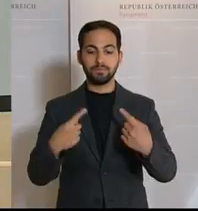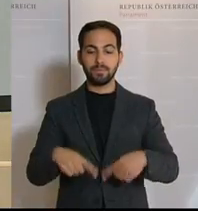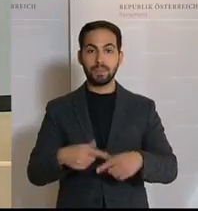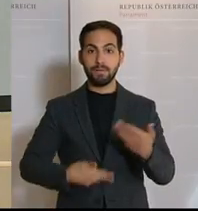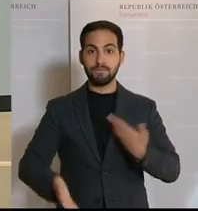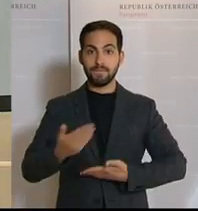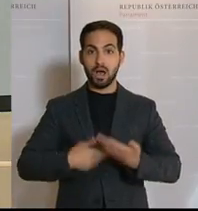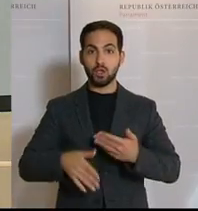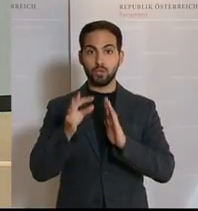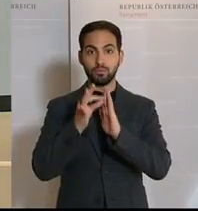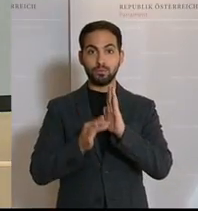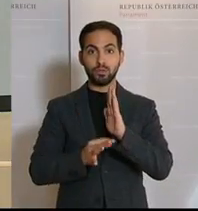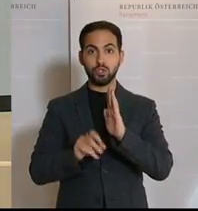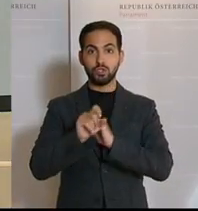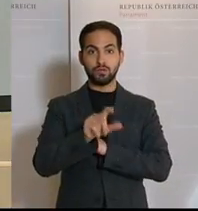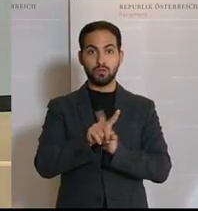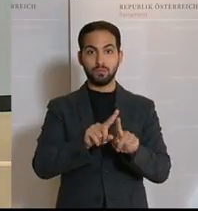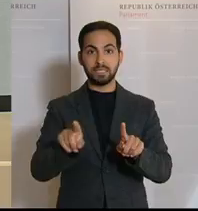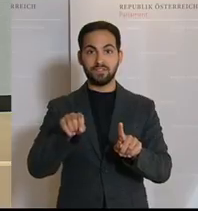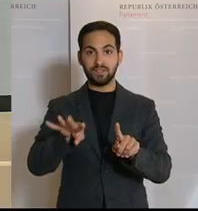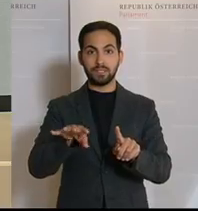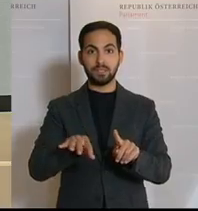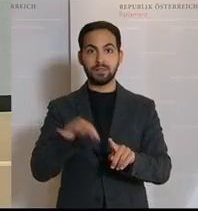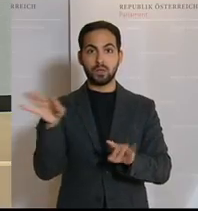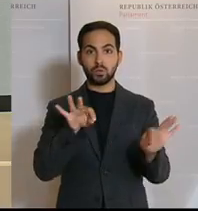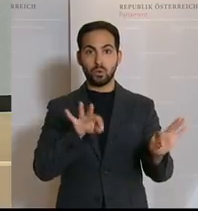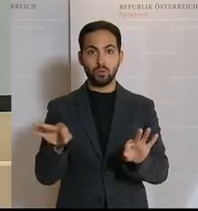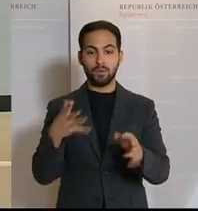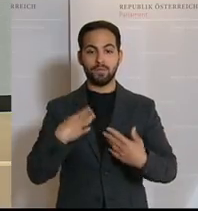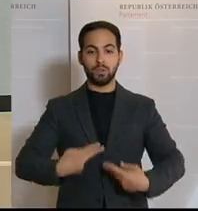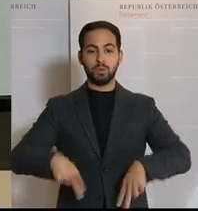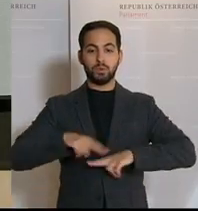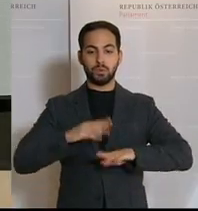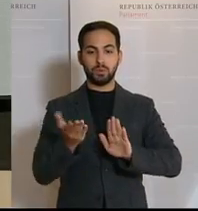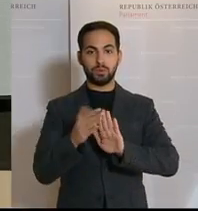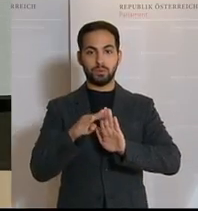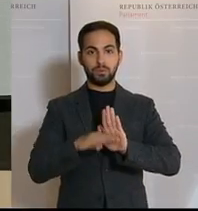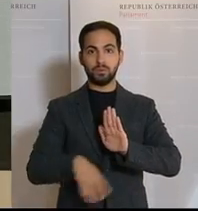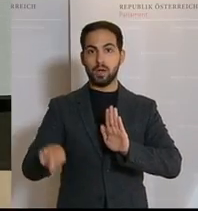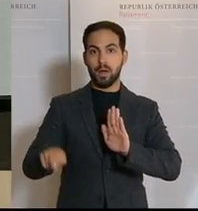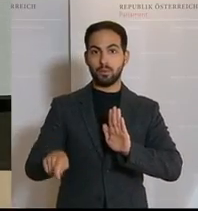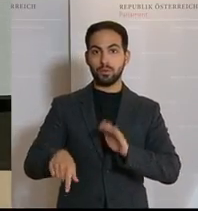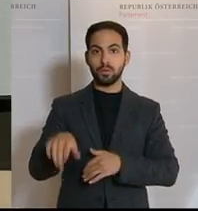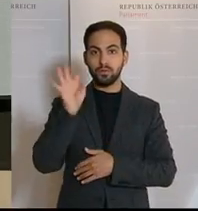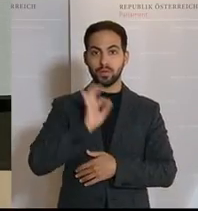nehme die Verhandlungen über die Punkte 12 bis 14 der Tagesordnung wieder auf und die Frau Abgeordnete